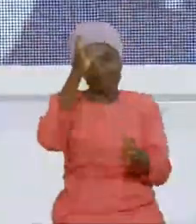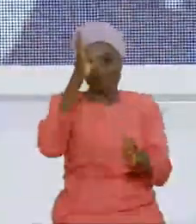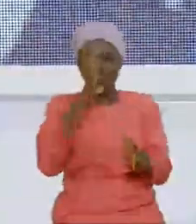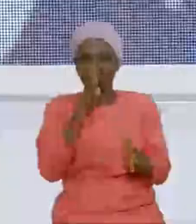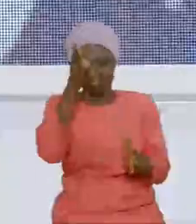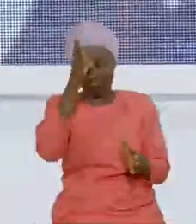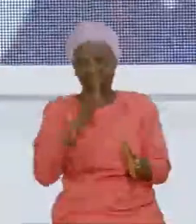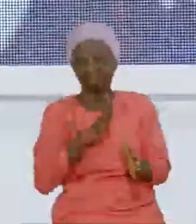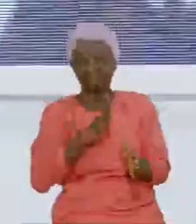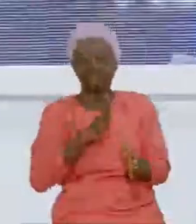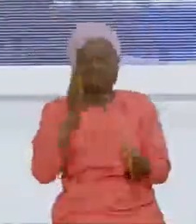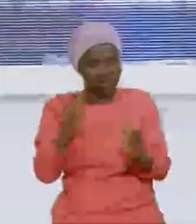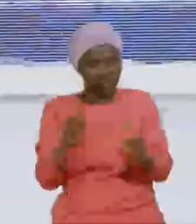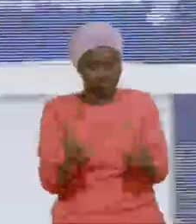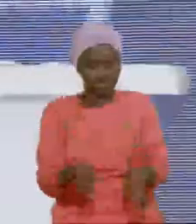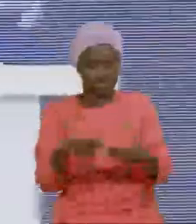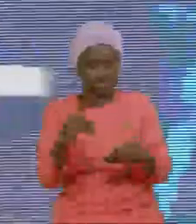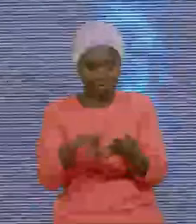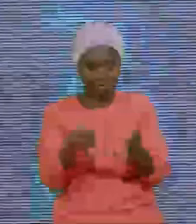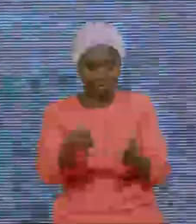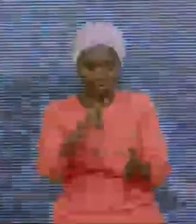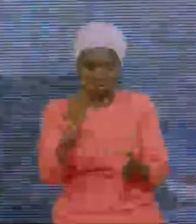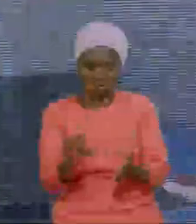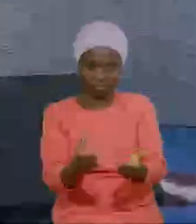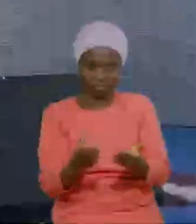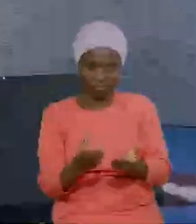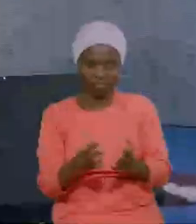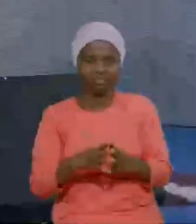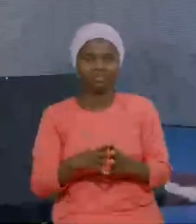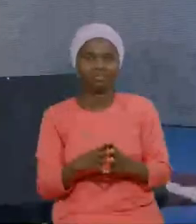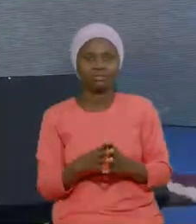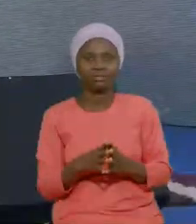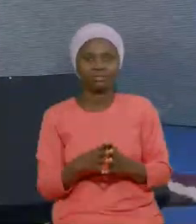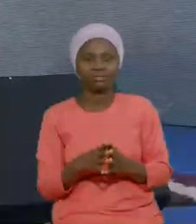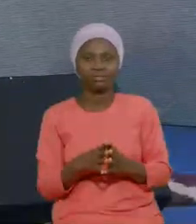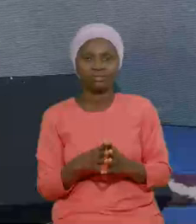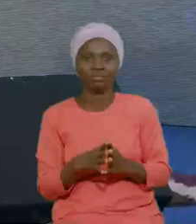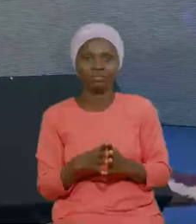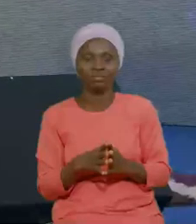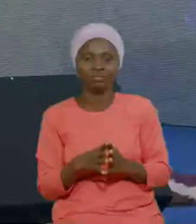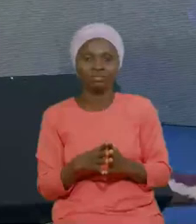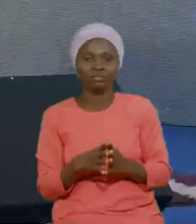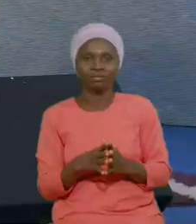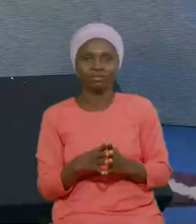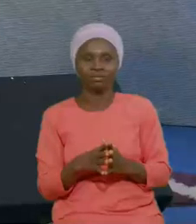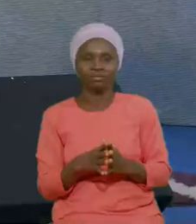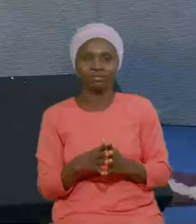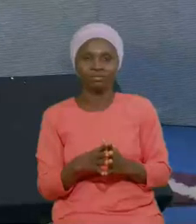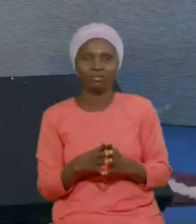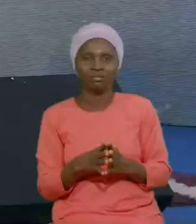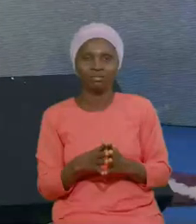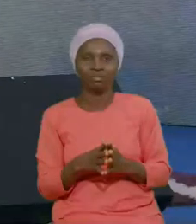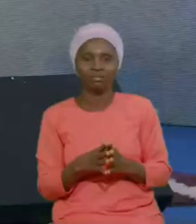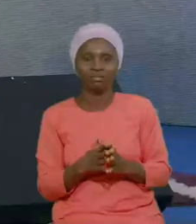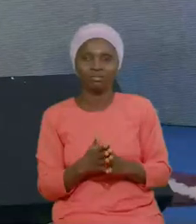what you want. Si tu continues à pleurer et à te débattre quand, comme quand tu étais bébé, maman ne va pas comprendre que tu as